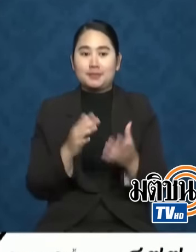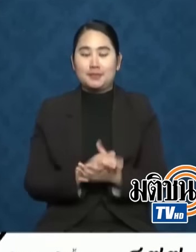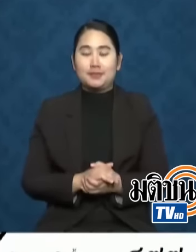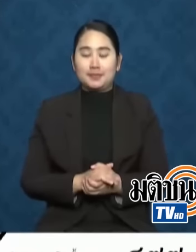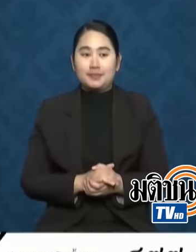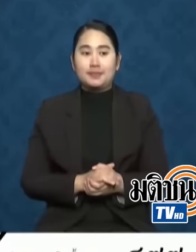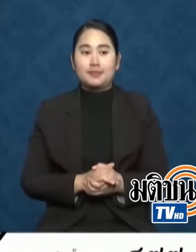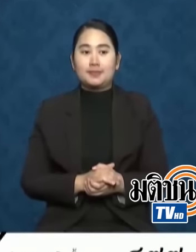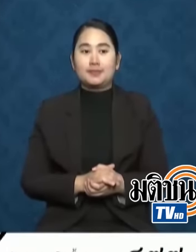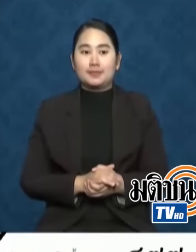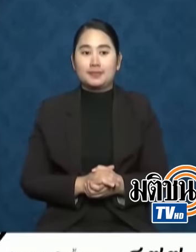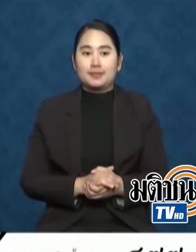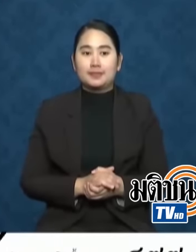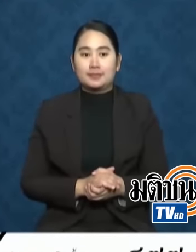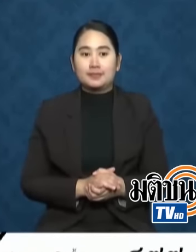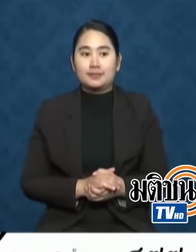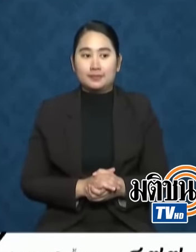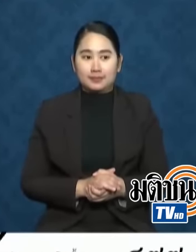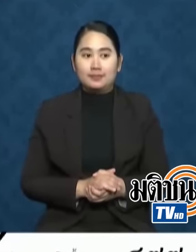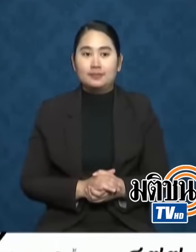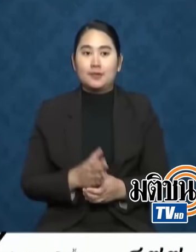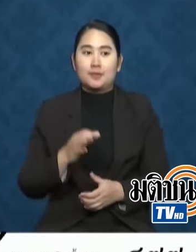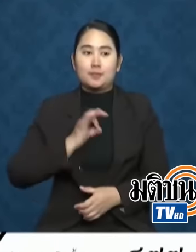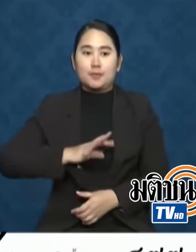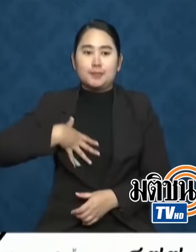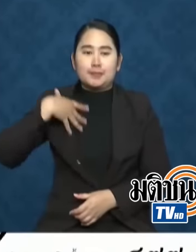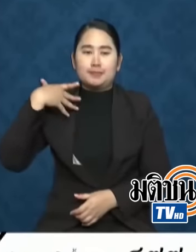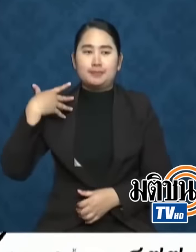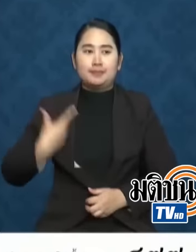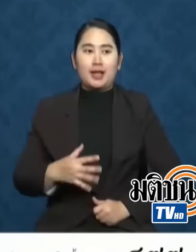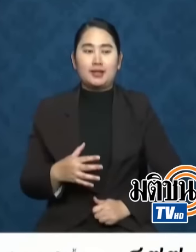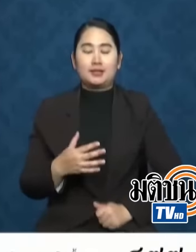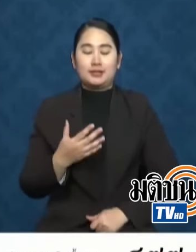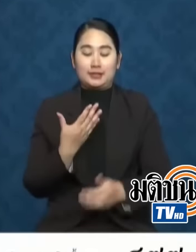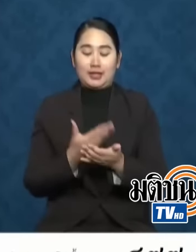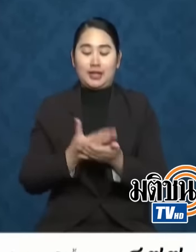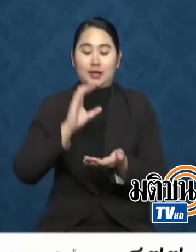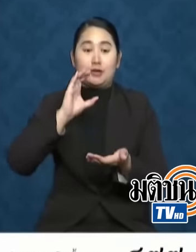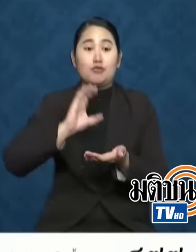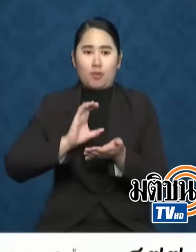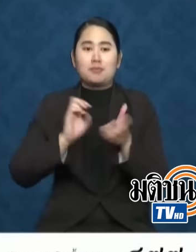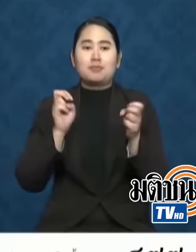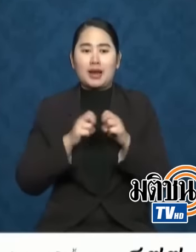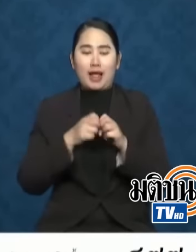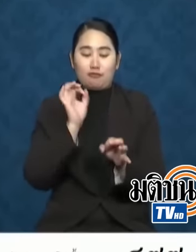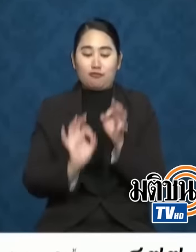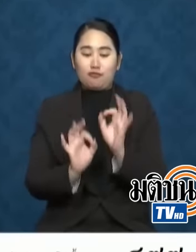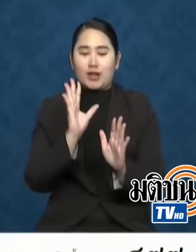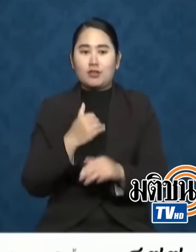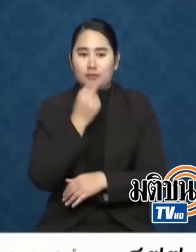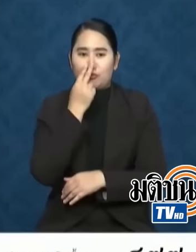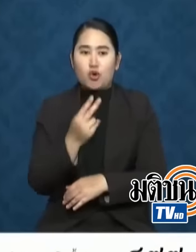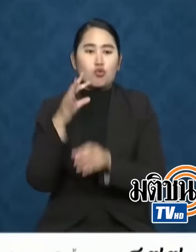าสาสมัครและสิ่งที่ผมผิดหวังเป็นที่สุดในงบประมาณในเรื่องไฟป่าคืออะไรคืองบมันยังกระจุ